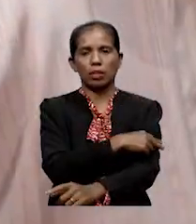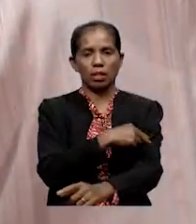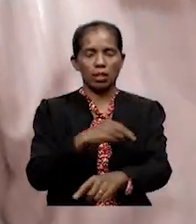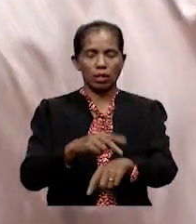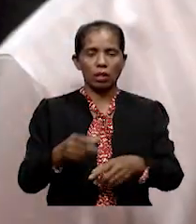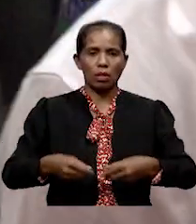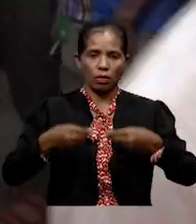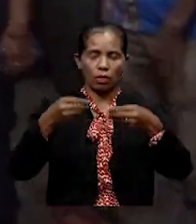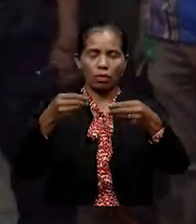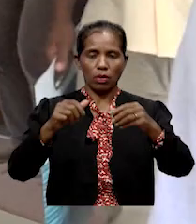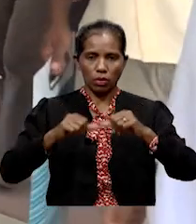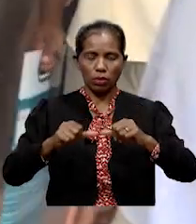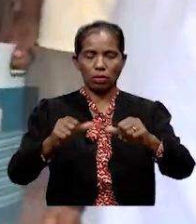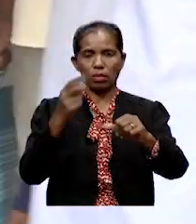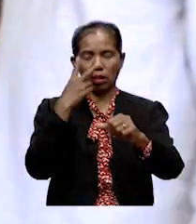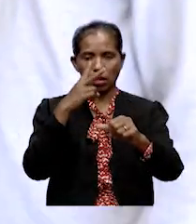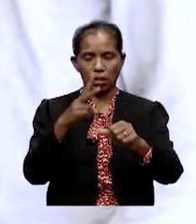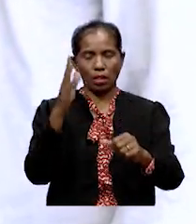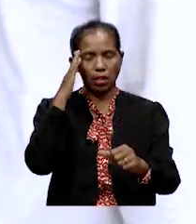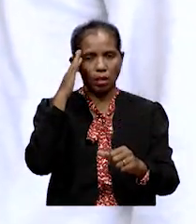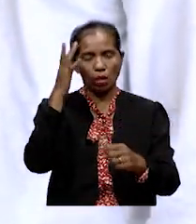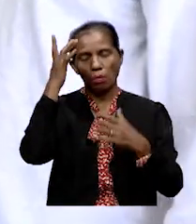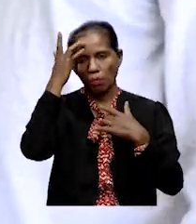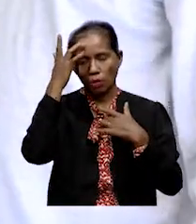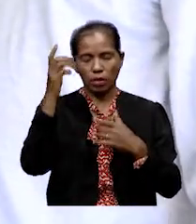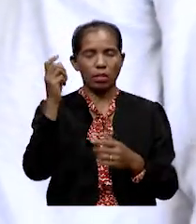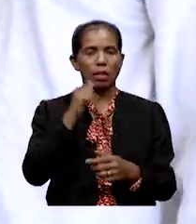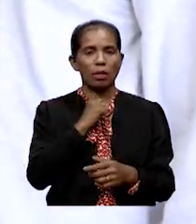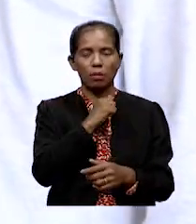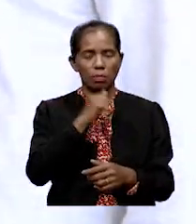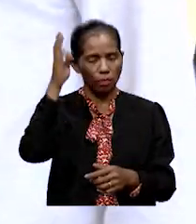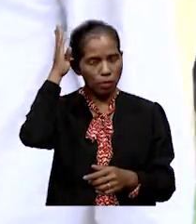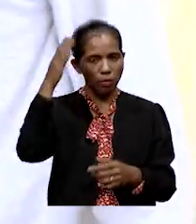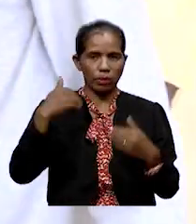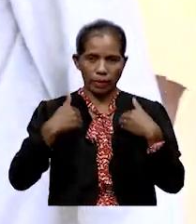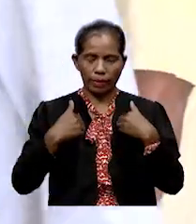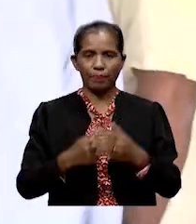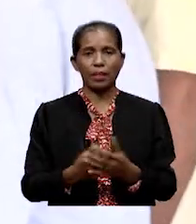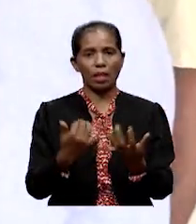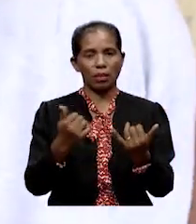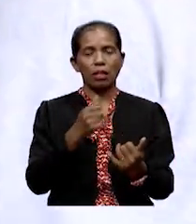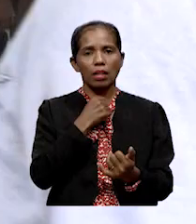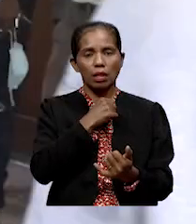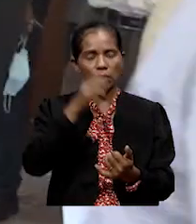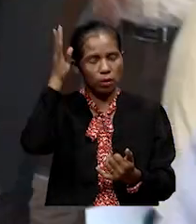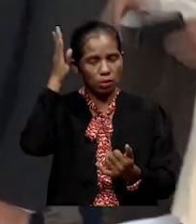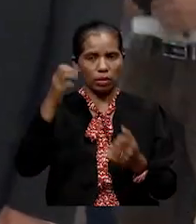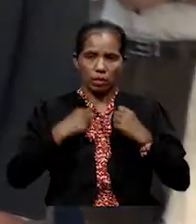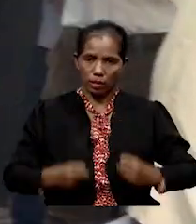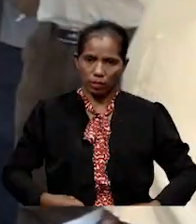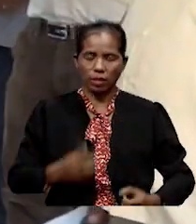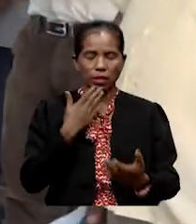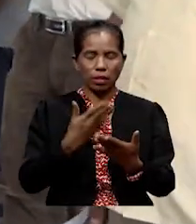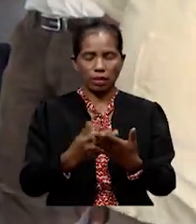Fo, no continua check up ho di deteta moras nebe Bispo Dom Norberto Sofre dadang ne Bispo Dom Norberto nia saudara koperaona